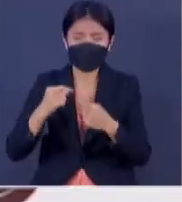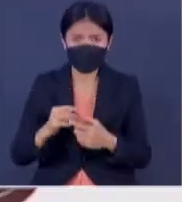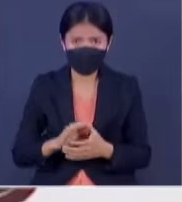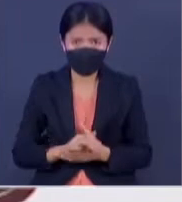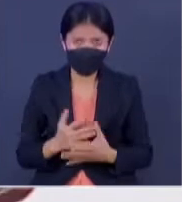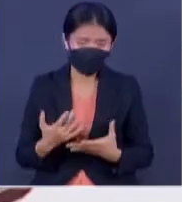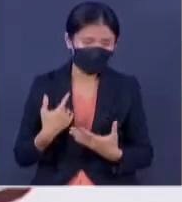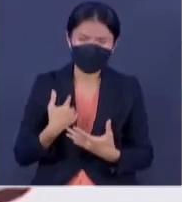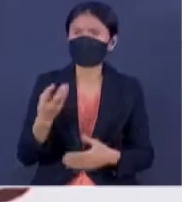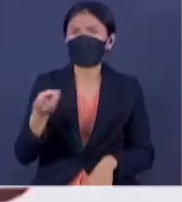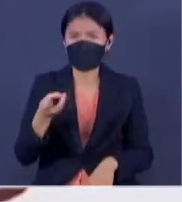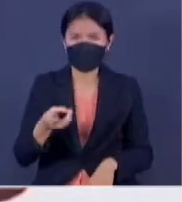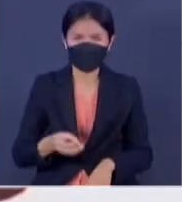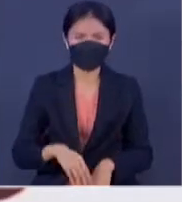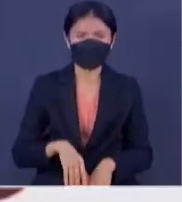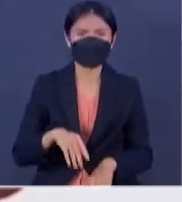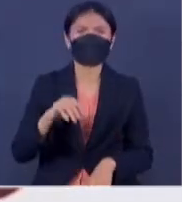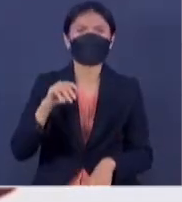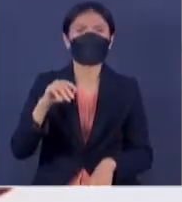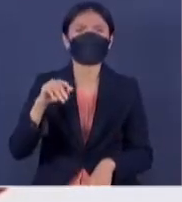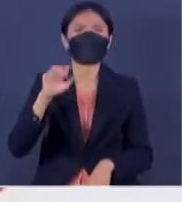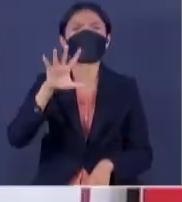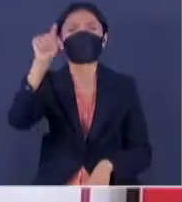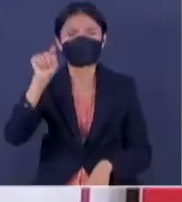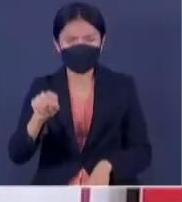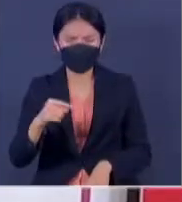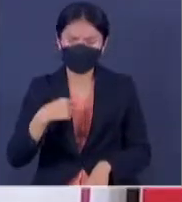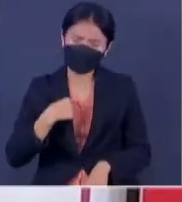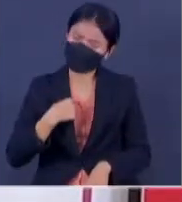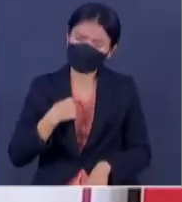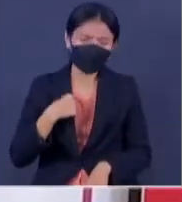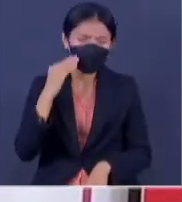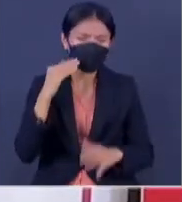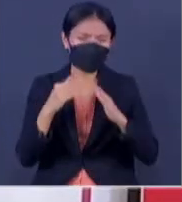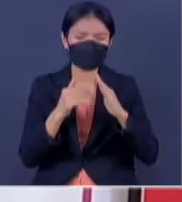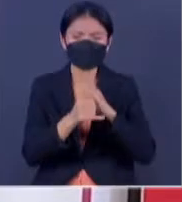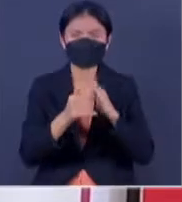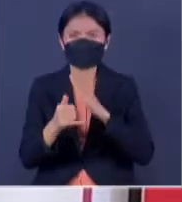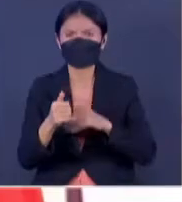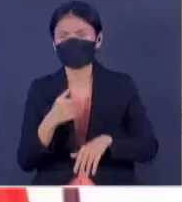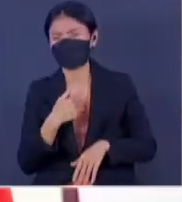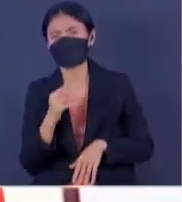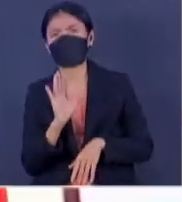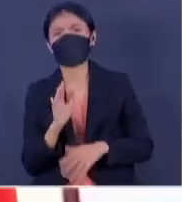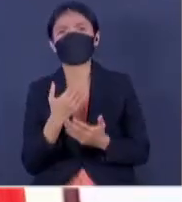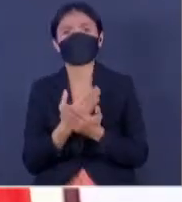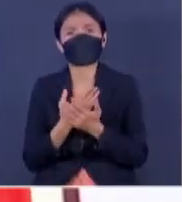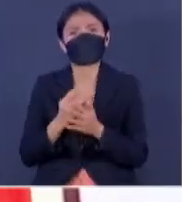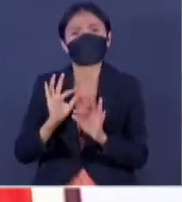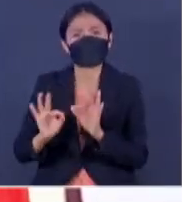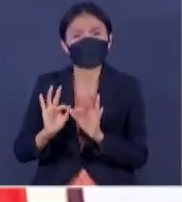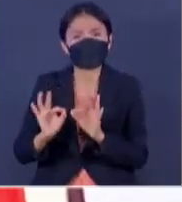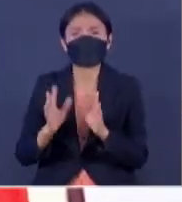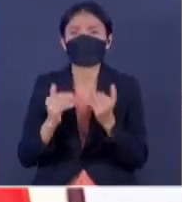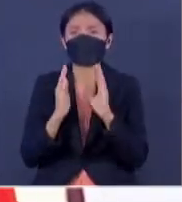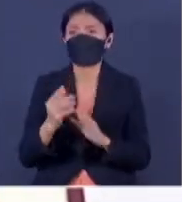10ถึง15เท่านั้นซึ่งก็มาจากสาเหตุของความกังวลนะคะว่าไม่กล้าออกจากบ้านและประหยัดค่าใช้จ่ายทำให้ยอดสั่งออนไลน์นั้นลดลง